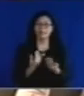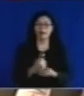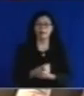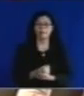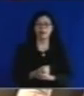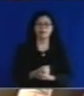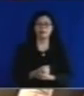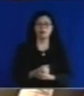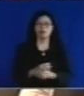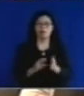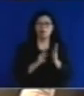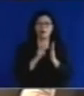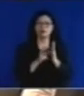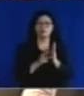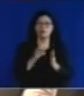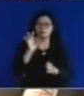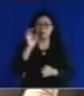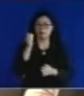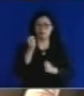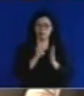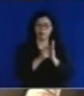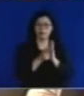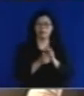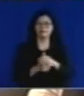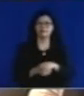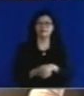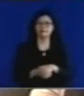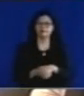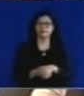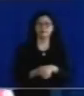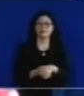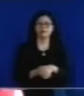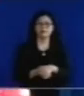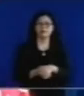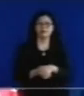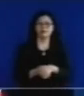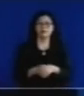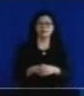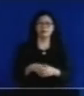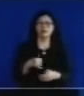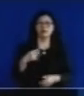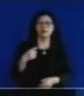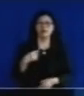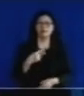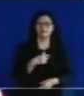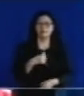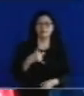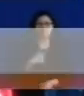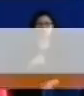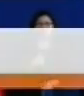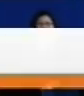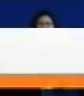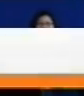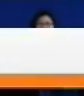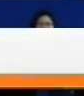ya waktunya 90 detik, silakan Bapak mulai dari sekarang. Terima kasih, kami ucapkan bahwa kami, saya adalah Narjo asli